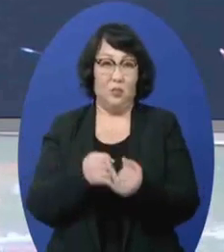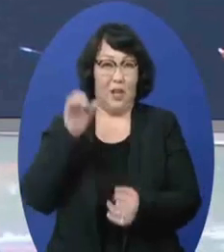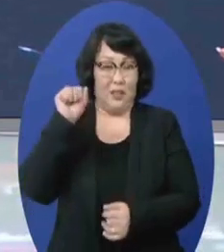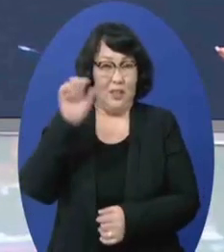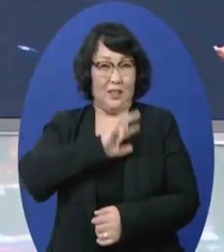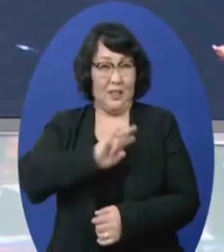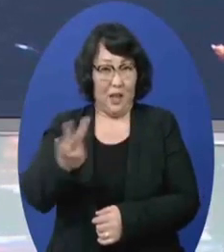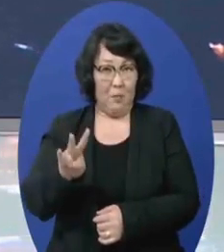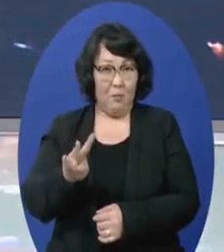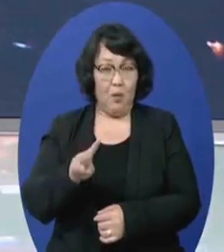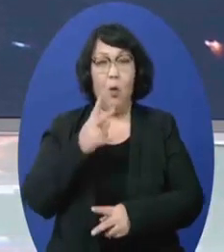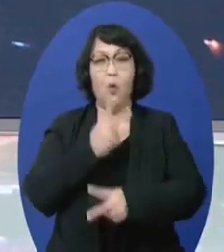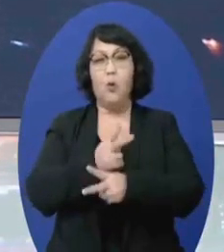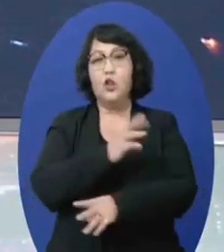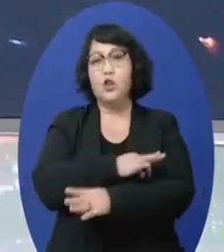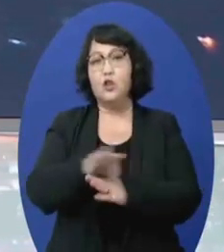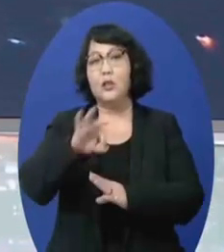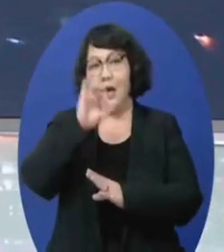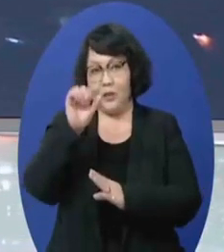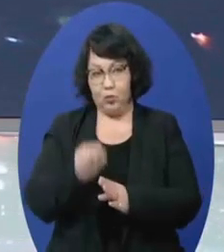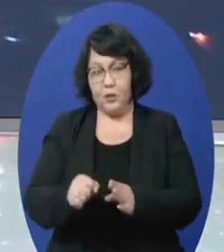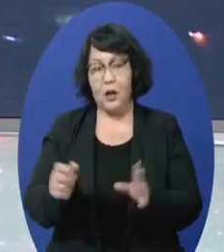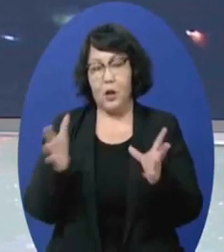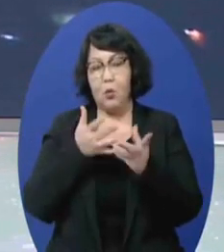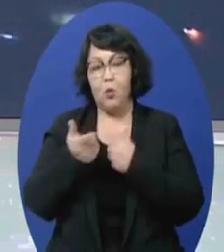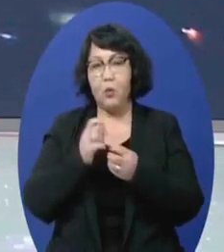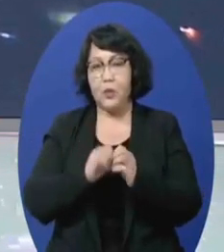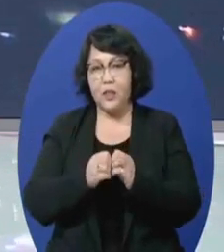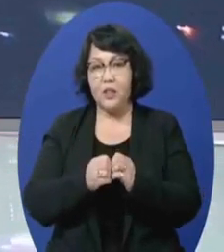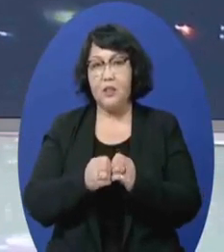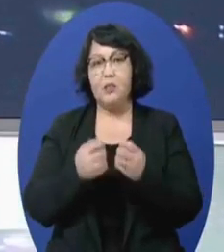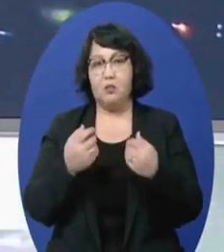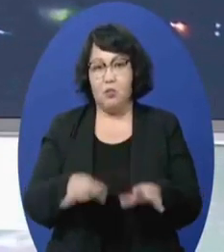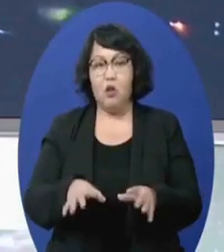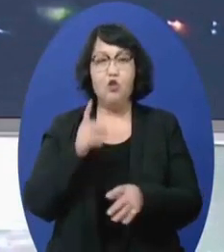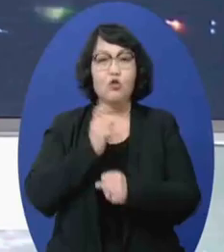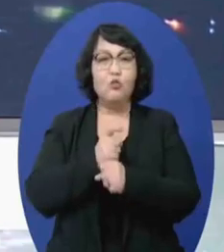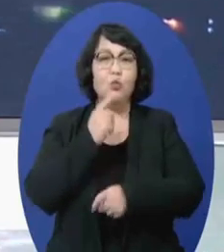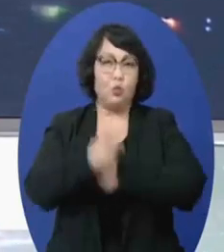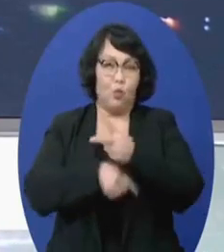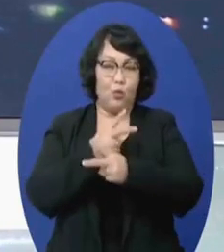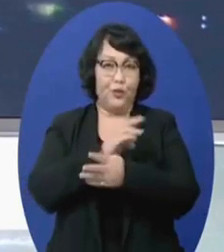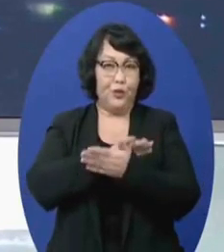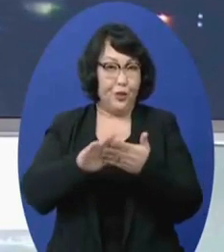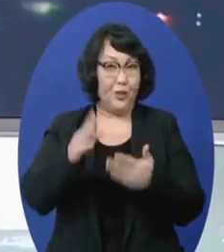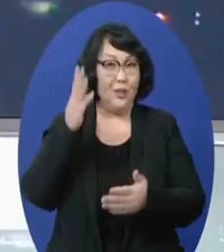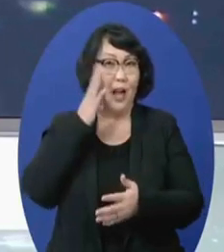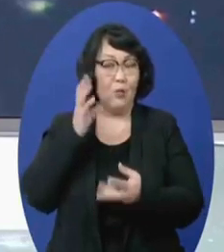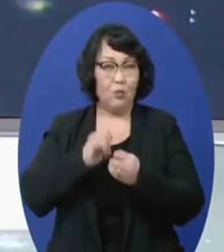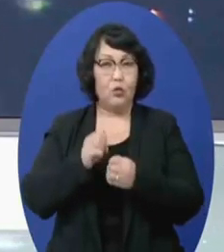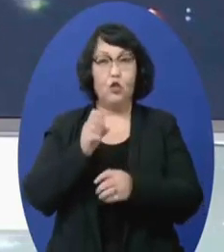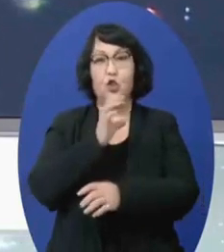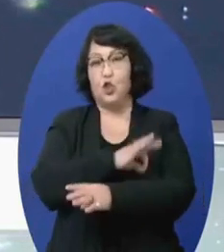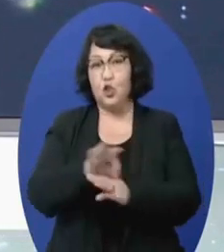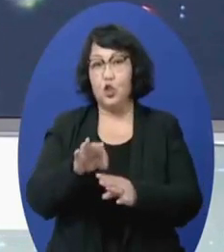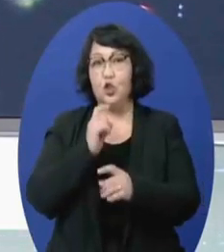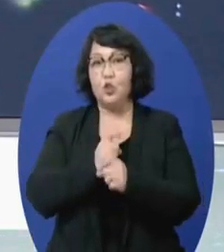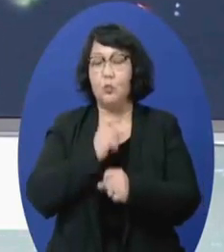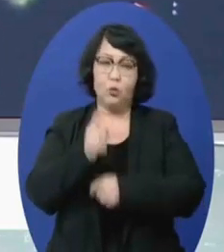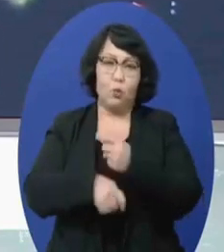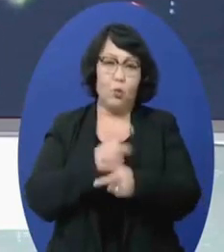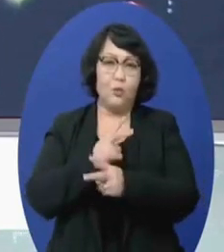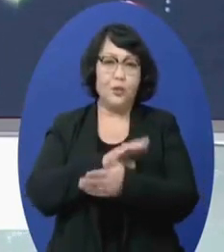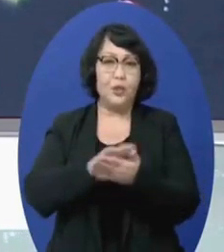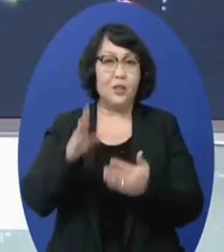намын бүлэг хэд хэдэн хуулийн төслийн асуудлаар хурлдсан байна. Тухайлхын бол хөдөлмөрийн тухай хуулийн шинжилсэн найруулгын төсөл. За хөдөлмөрийн тухай хуулийн